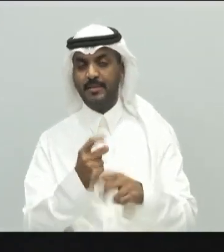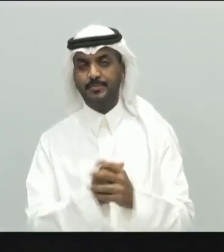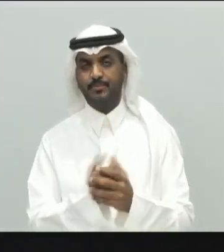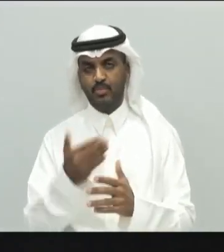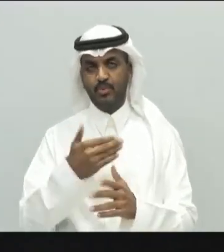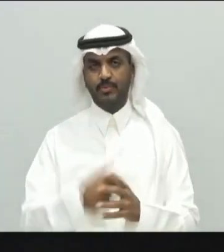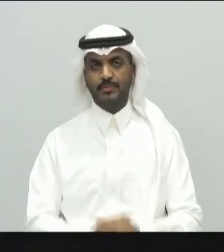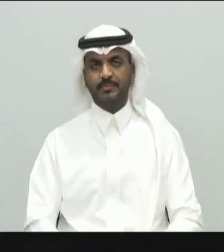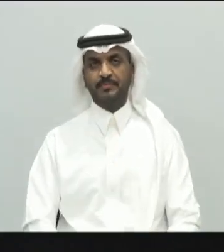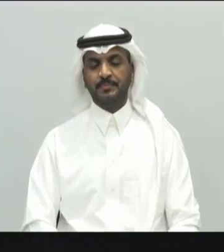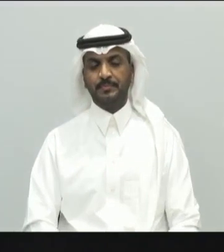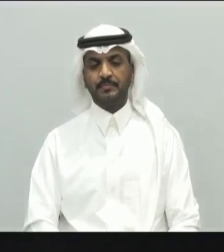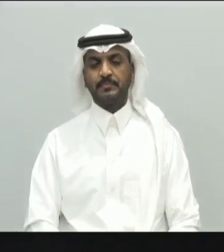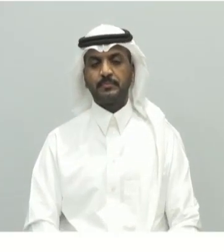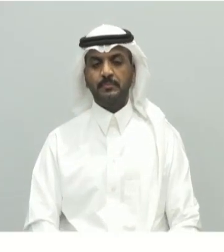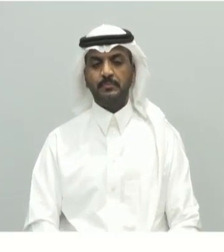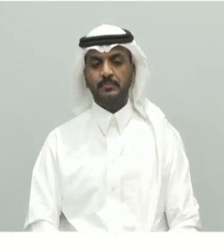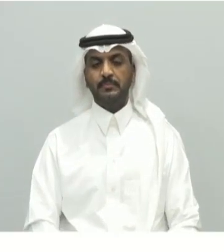دقيقه ونرجع